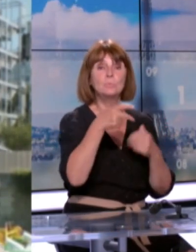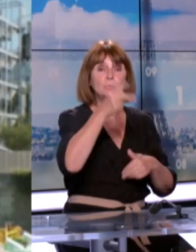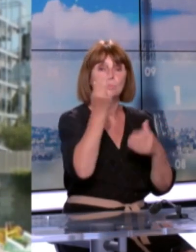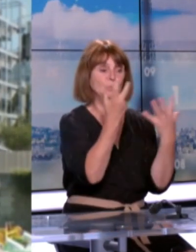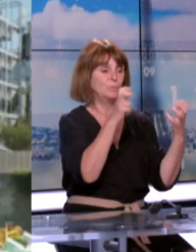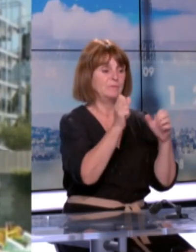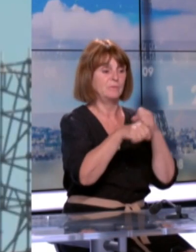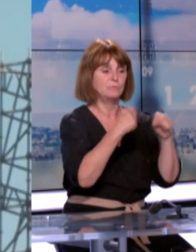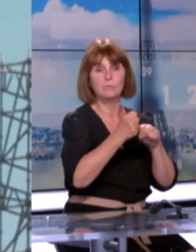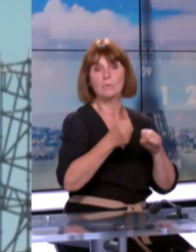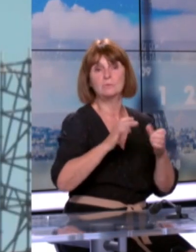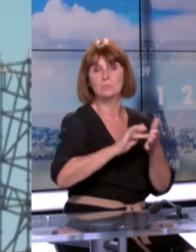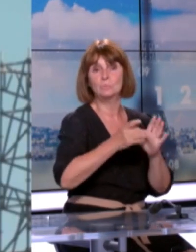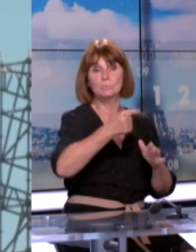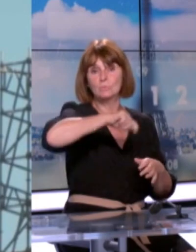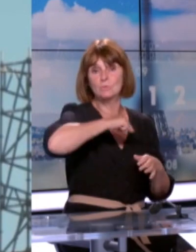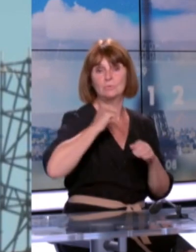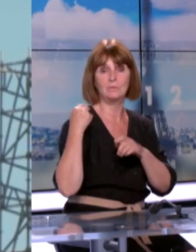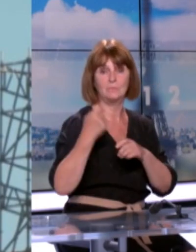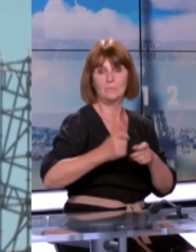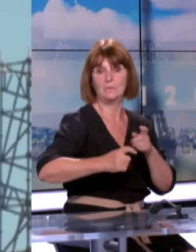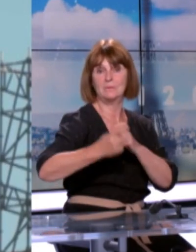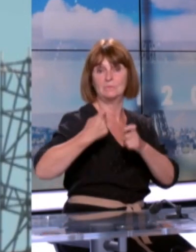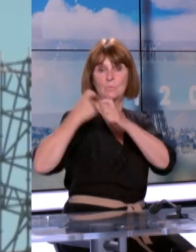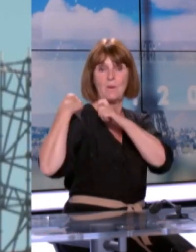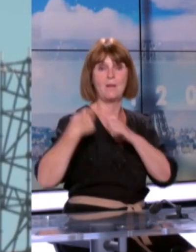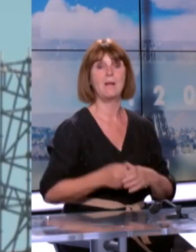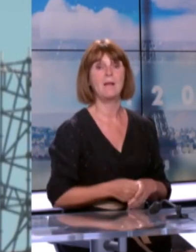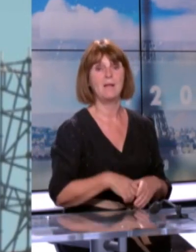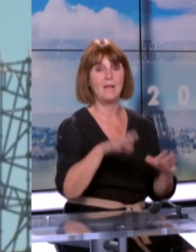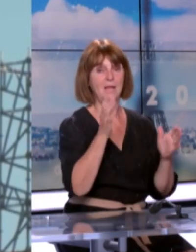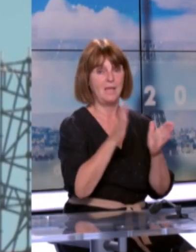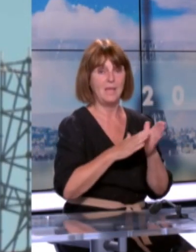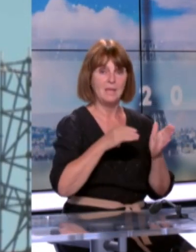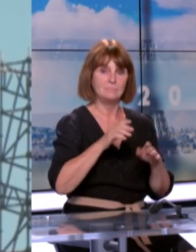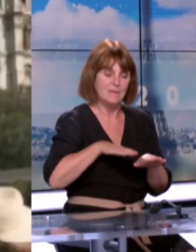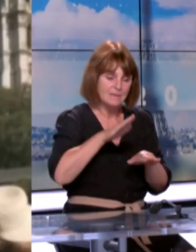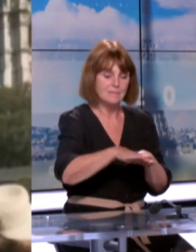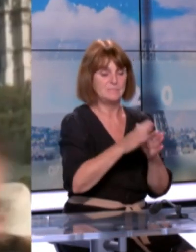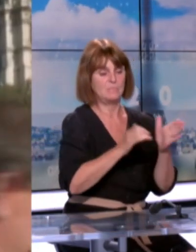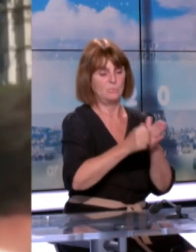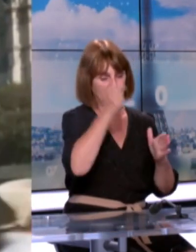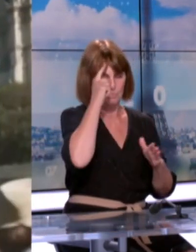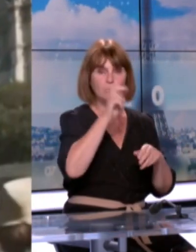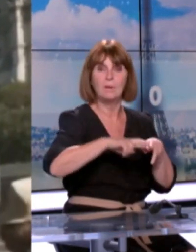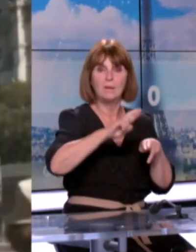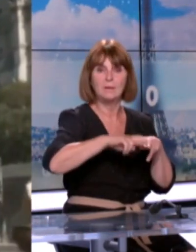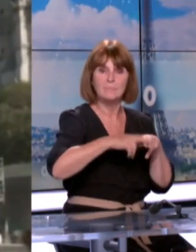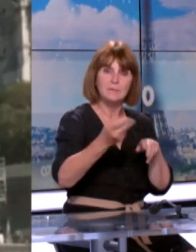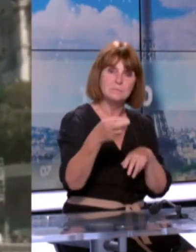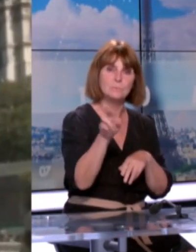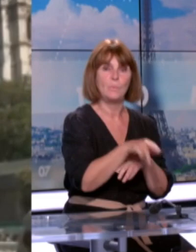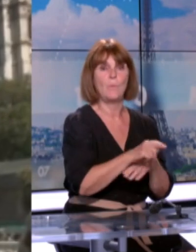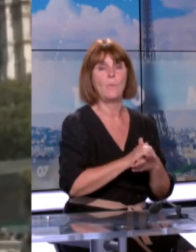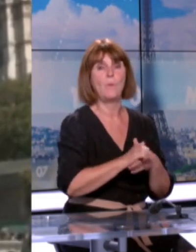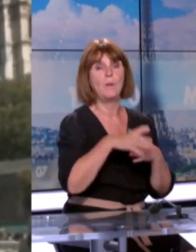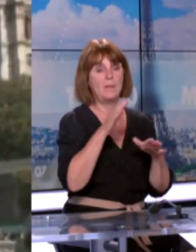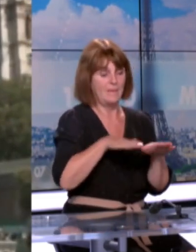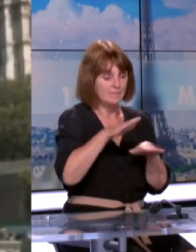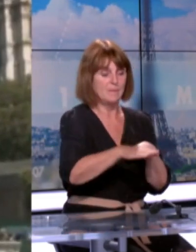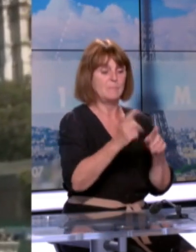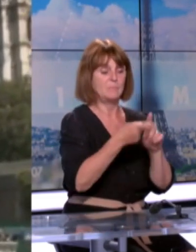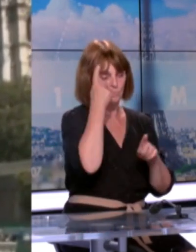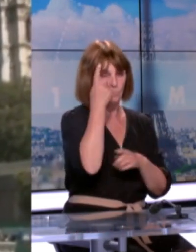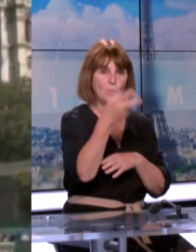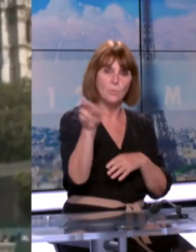notre histoire. C'est une étape symbolique du chantier de restauration. C'est un pas important vers la reconstruction